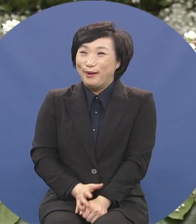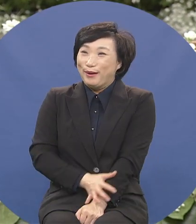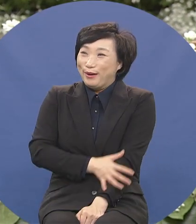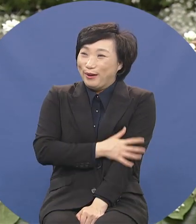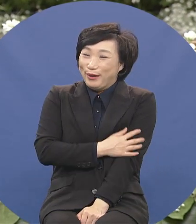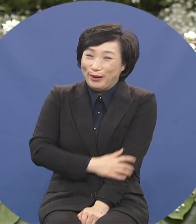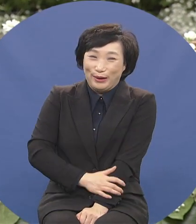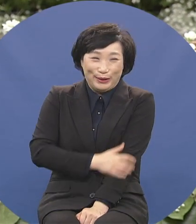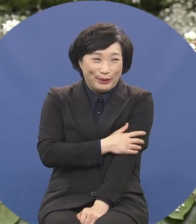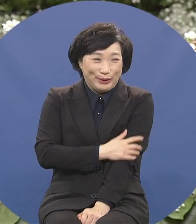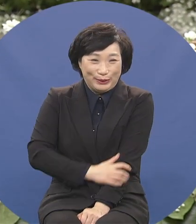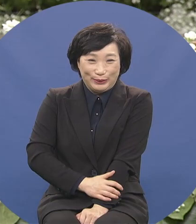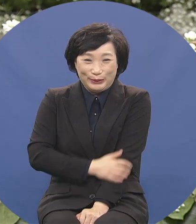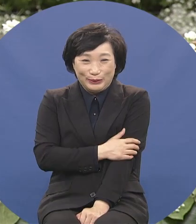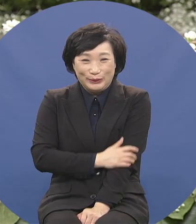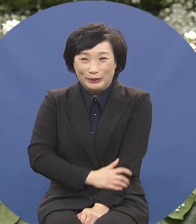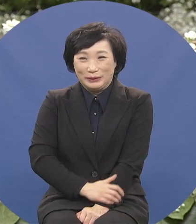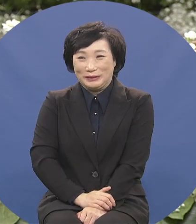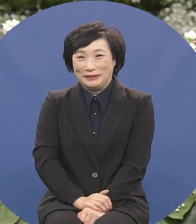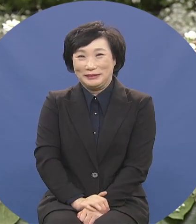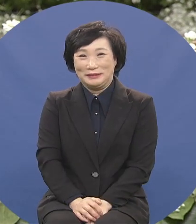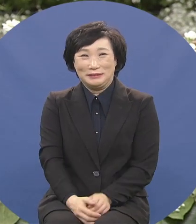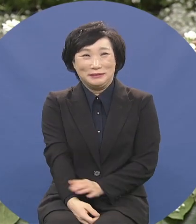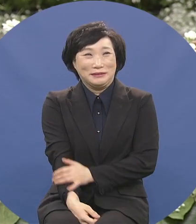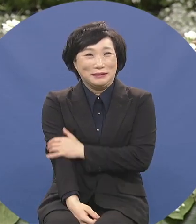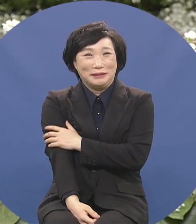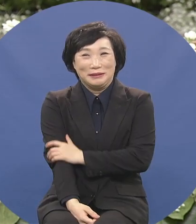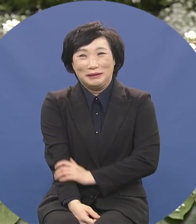소름 끼치지 않냐 이 말이야.